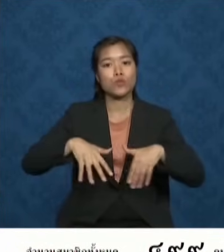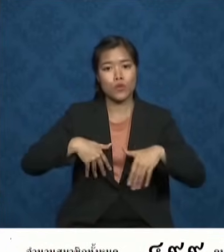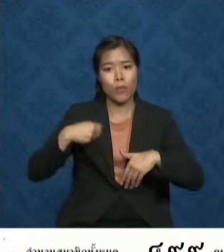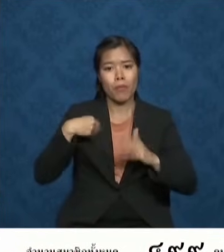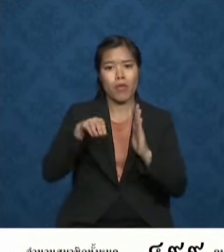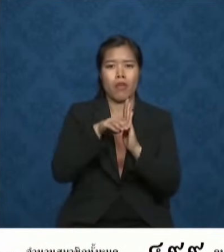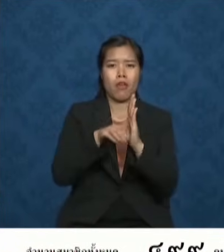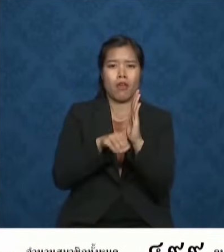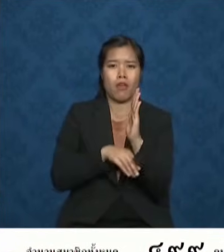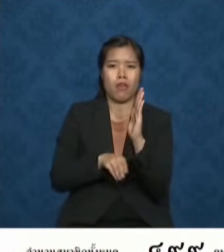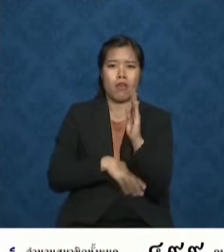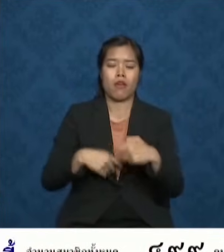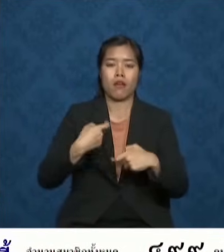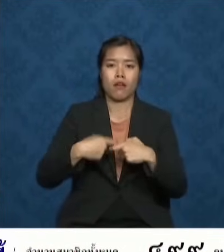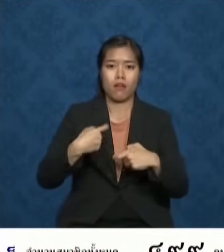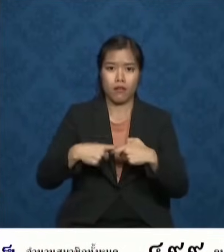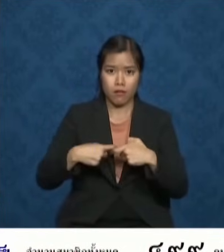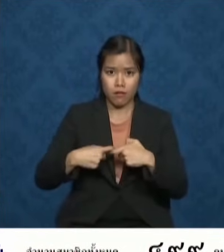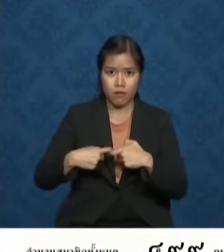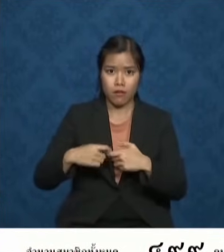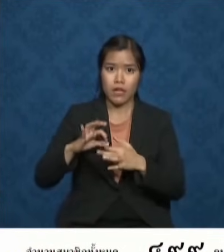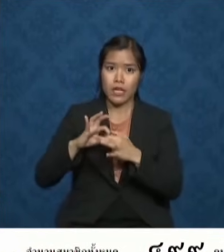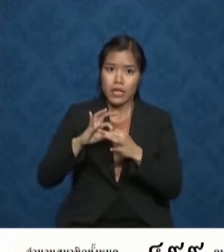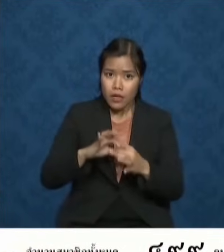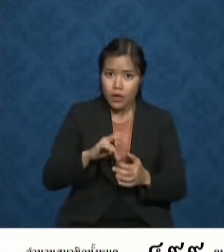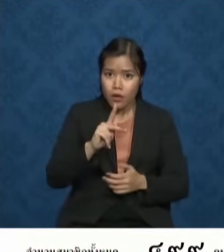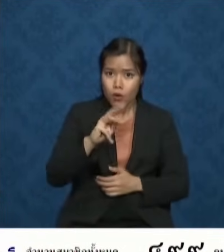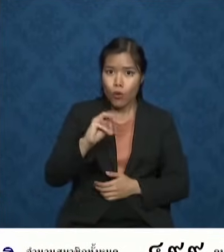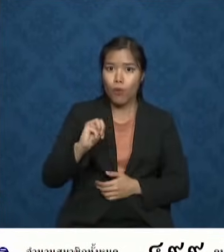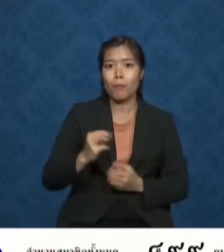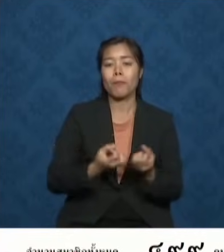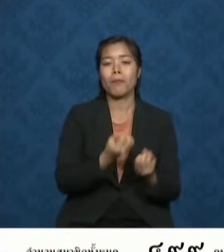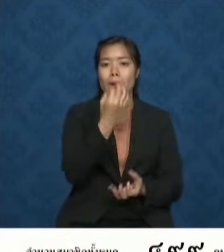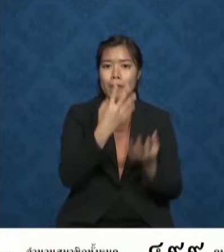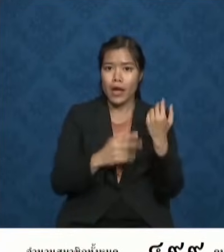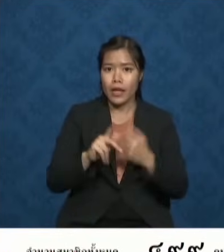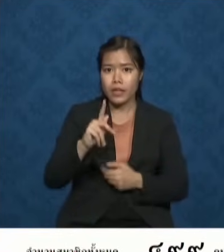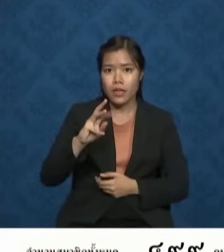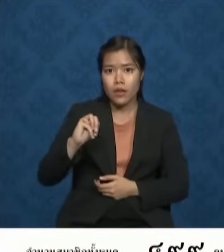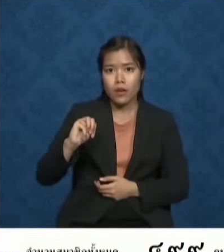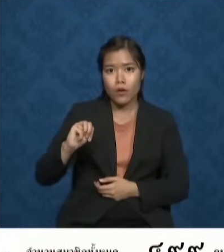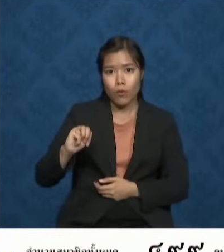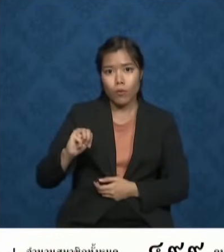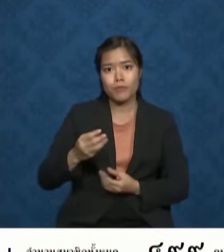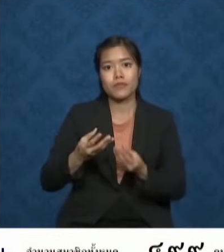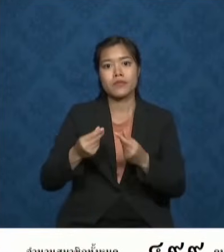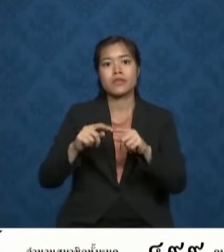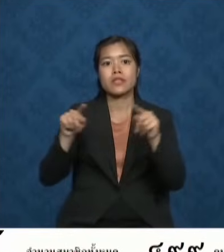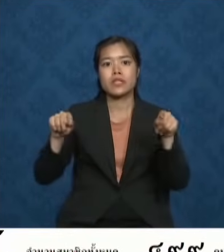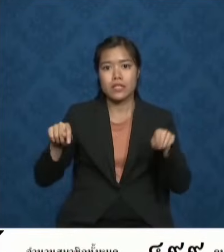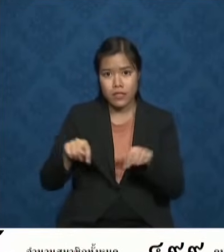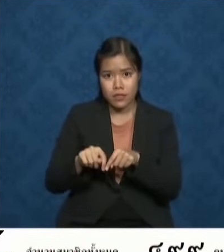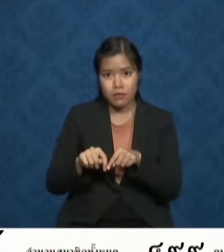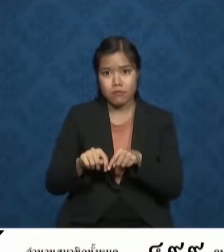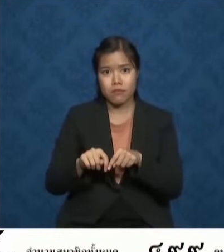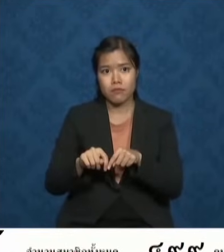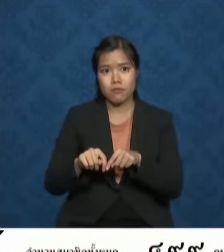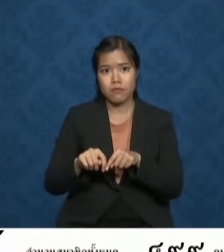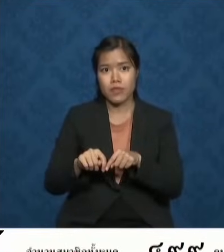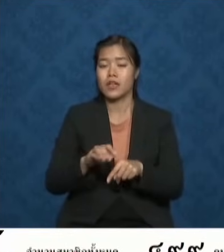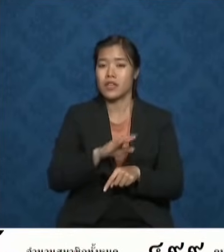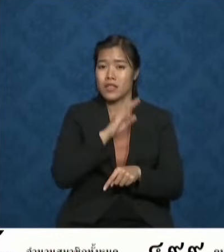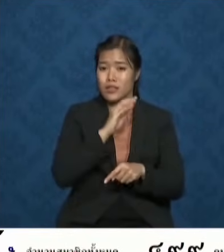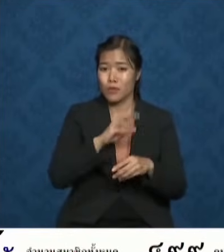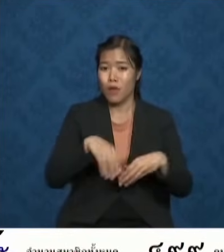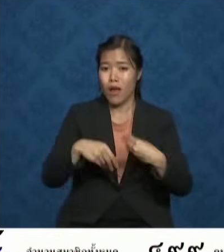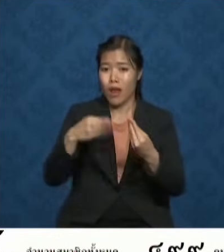จ้าของที่ตัวจริงคือกรมธนารักษ์กรมป่าไม้กรมที่ดินคืนแล้วต้องไปให้กรมเหล่านั้นเห็นชอบ